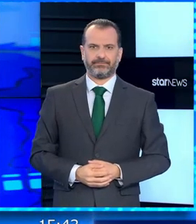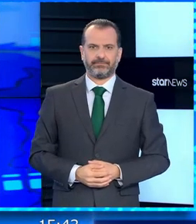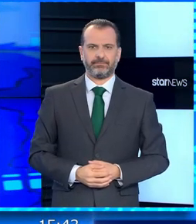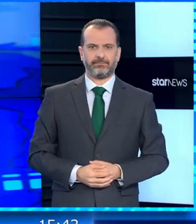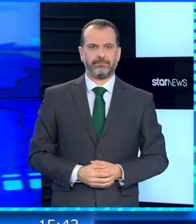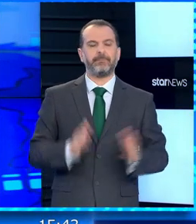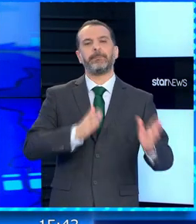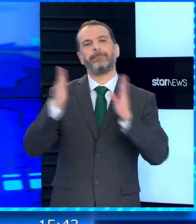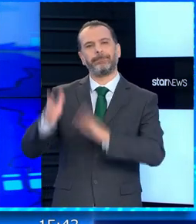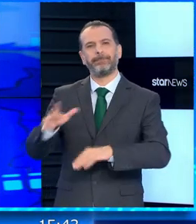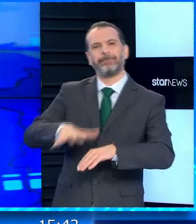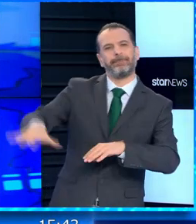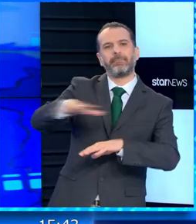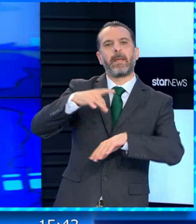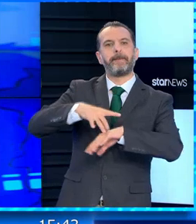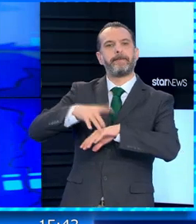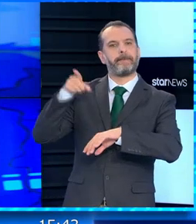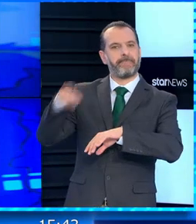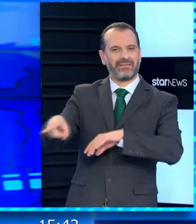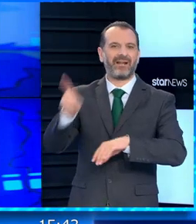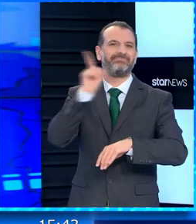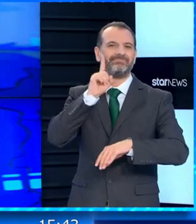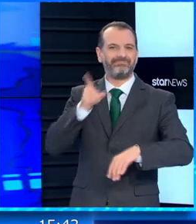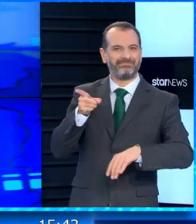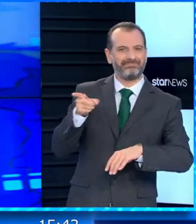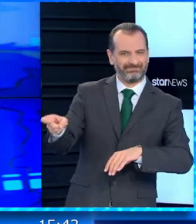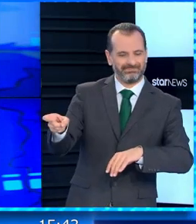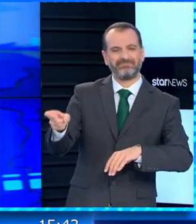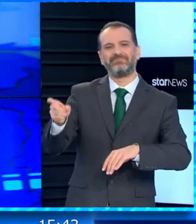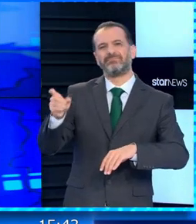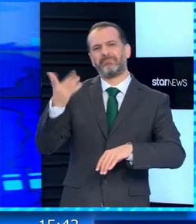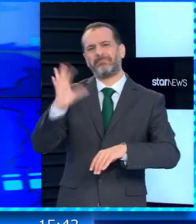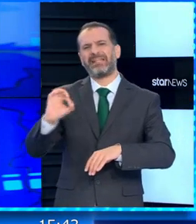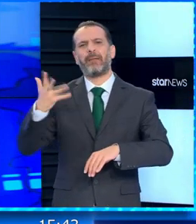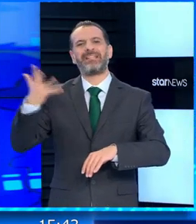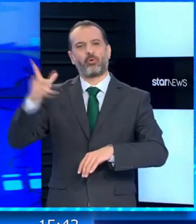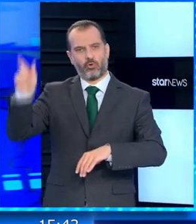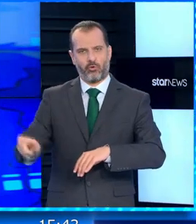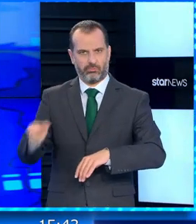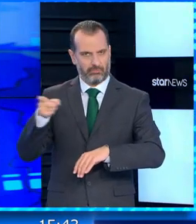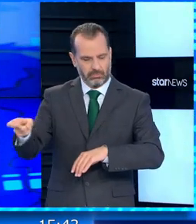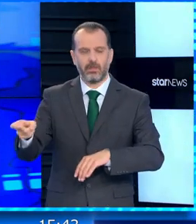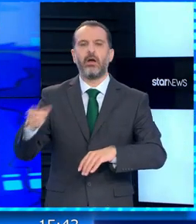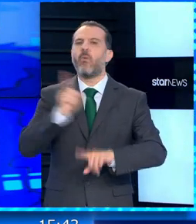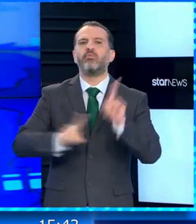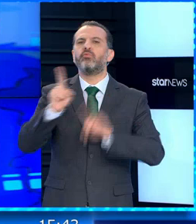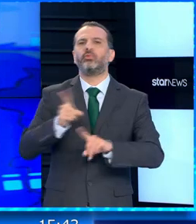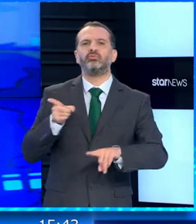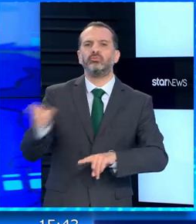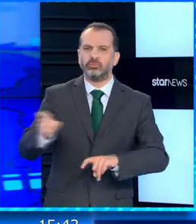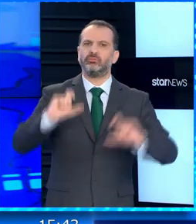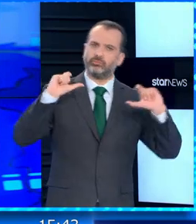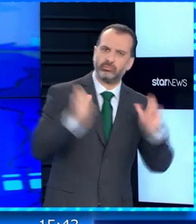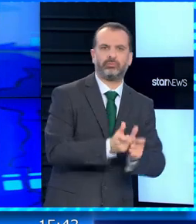Στην άκρη του νήματος οδηγήθηκαν οι έρευνες στην υπόθεση της δολοφονίας μιας 55χρονης γυναίκας στην Πάτρα. Για το